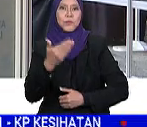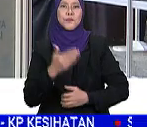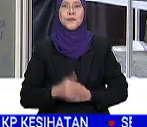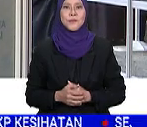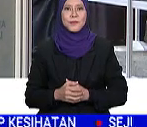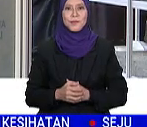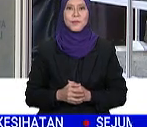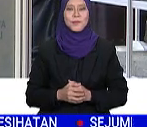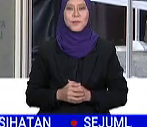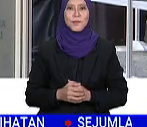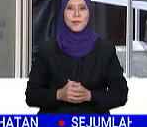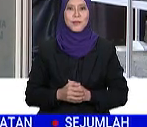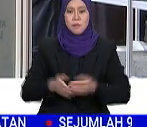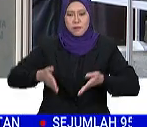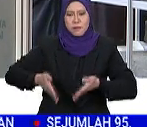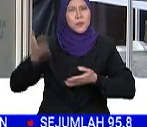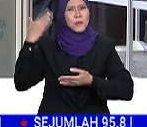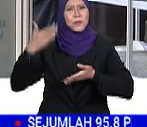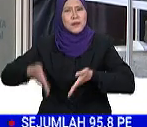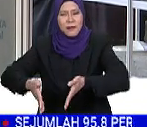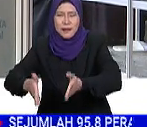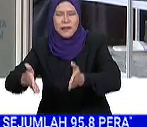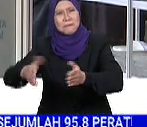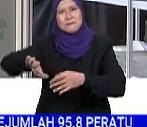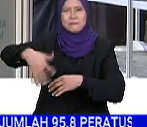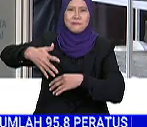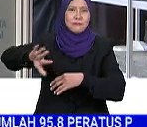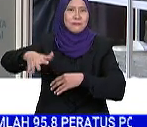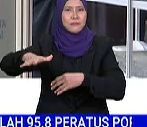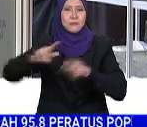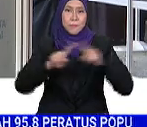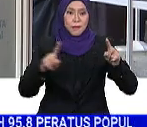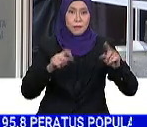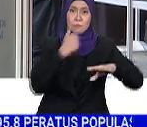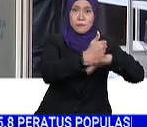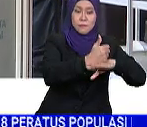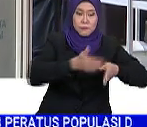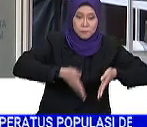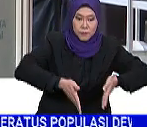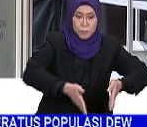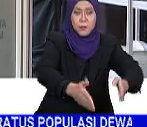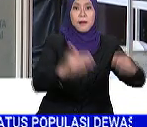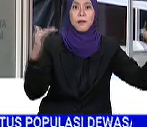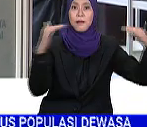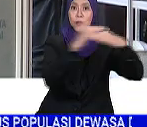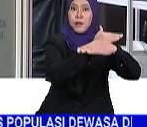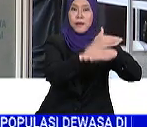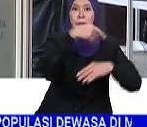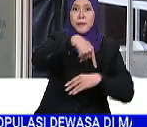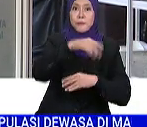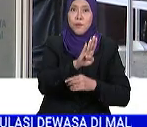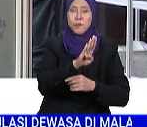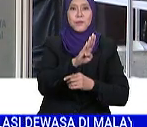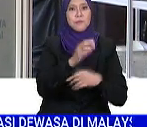memandangkan selama ini jalan tidak berapa baik, jadi dengan adanya Panburni ini saya berpendapat bahwa ianya